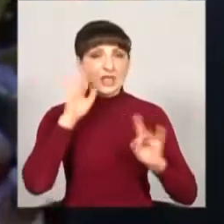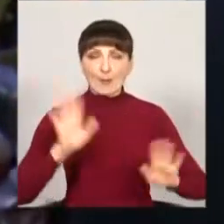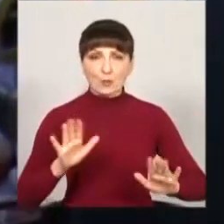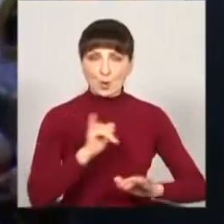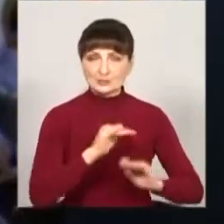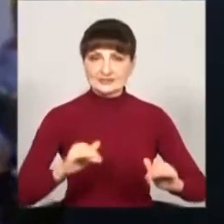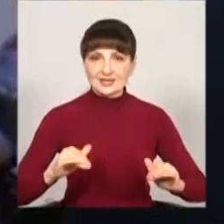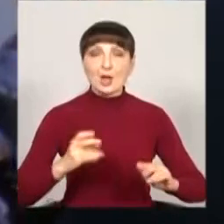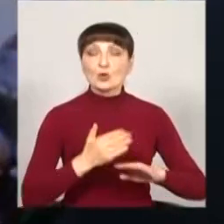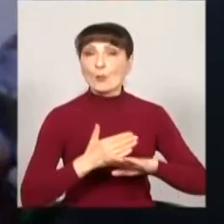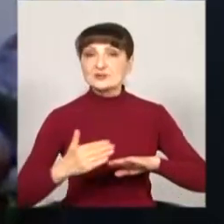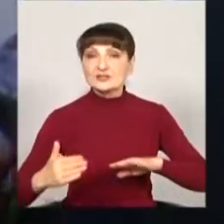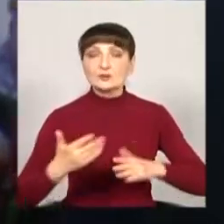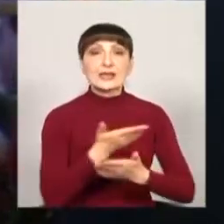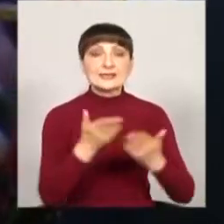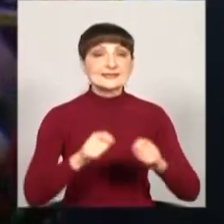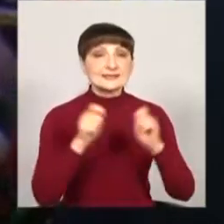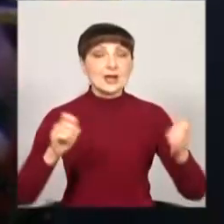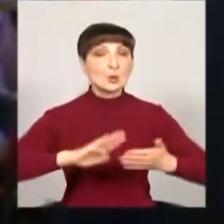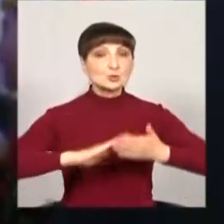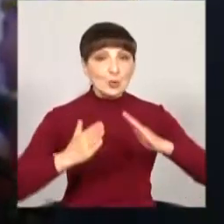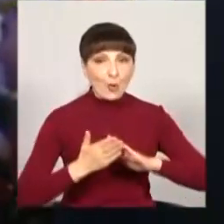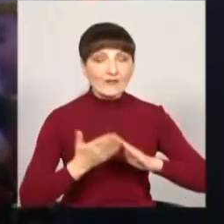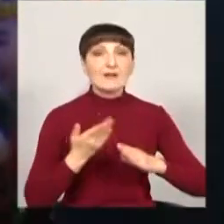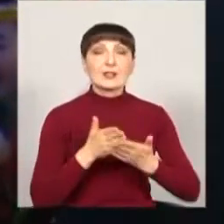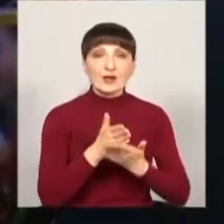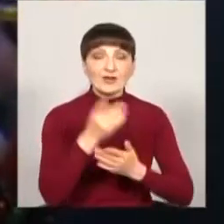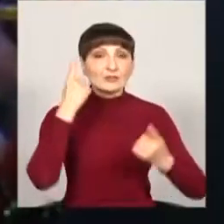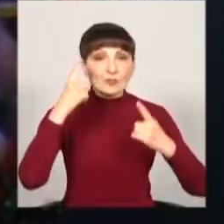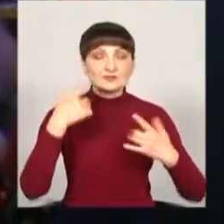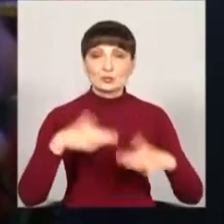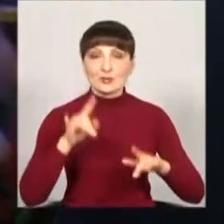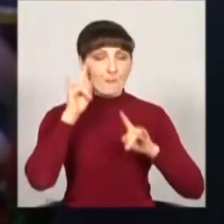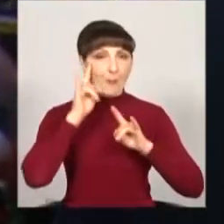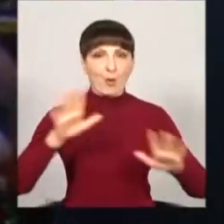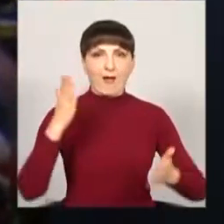детей однако после того как для них создали все условия это направление творчество обрела новый импульс